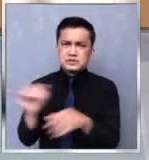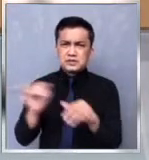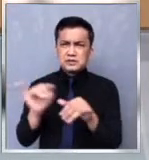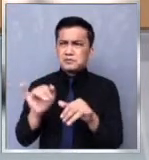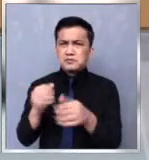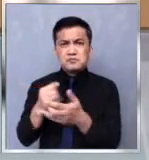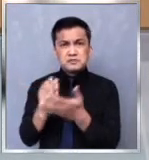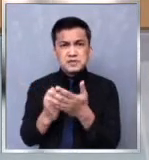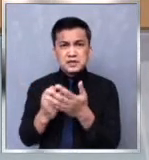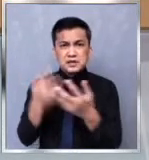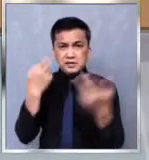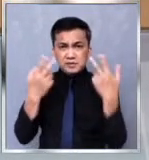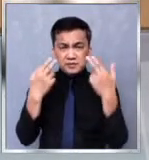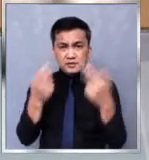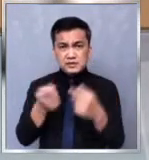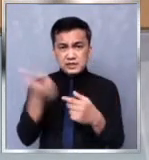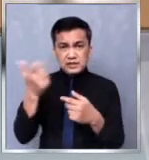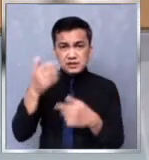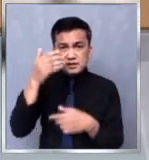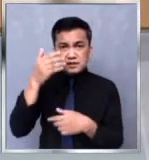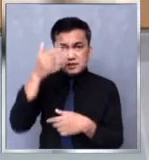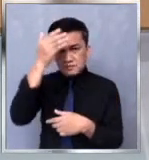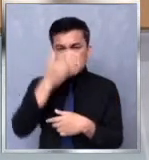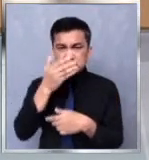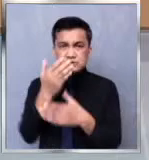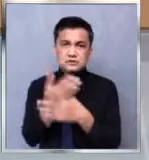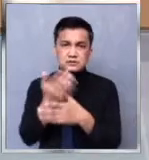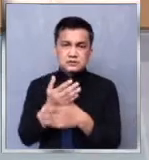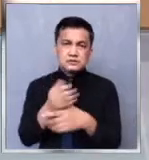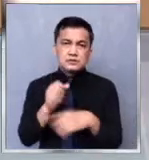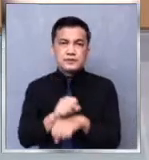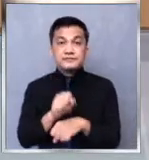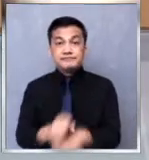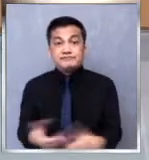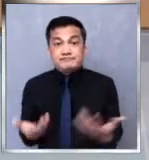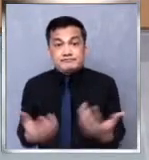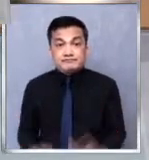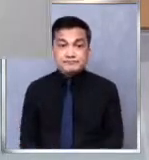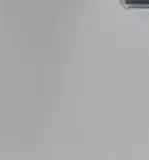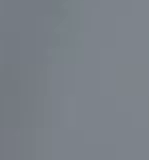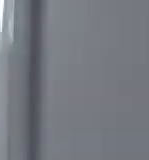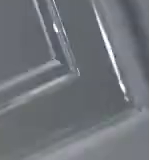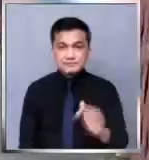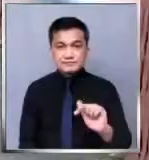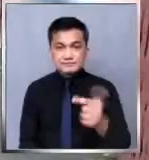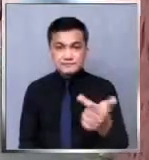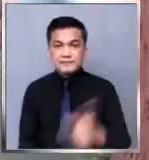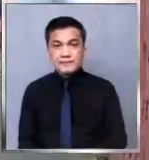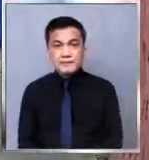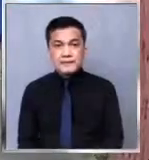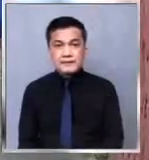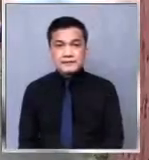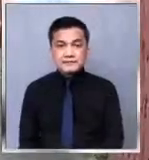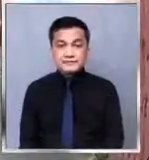shield dahil sa gabal daw sa trabaho. Yan ang tinutukan ni Mav Gonzalez.